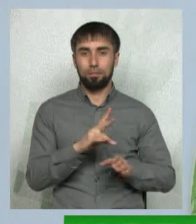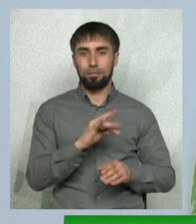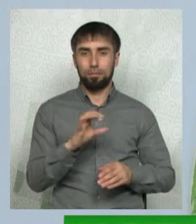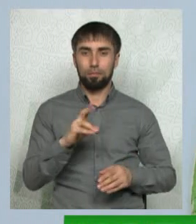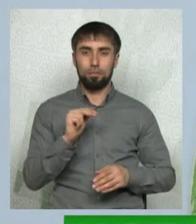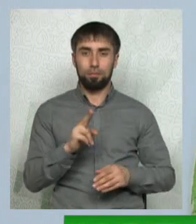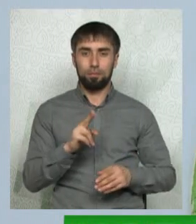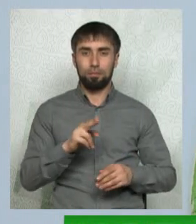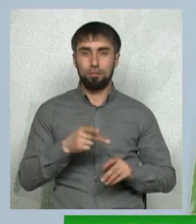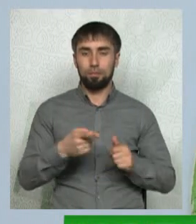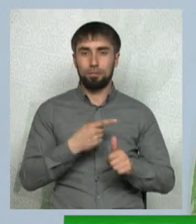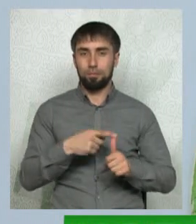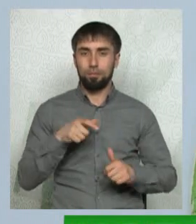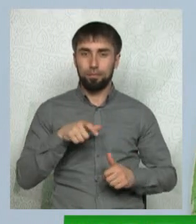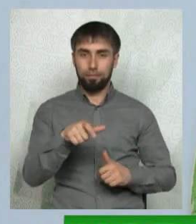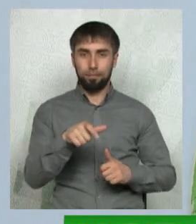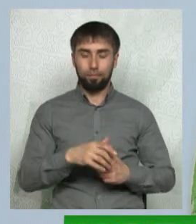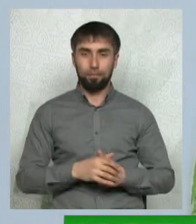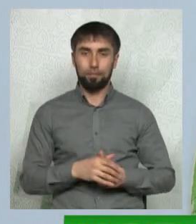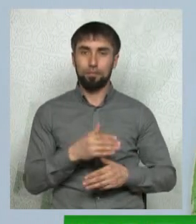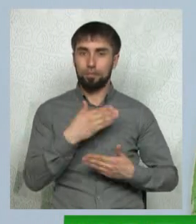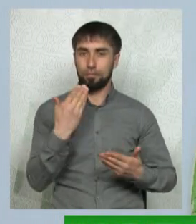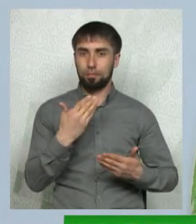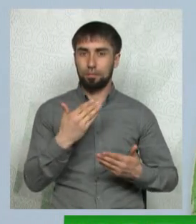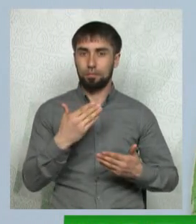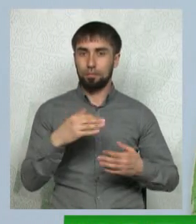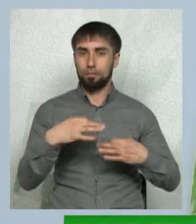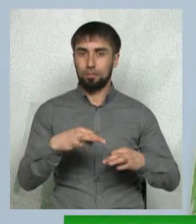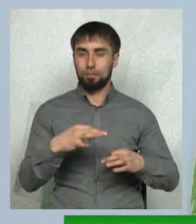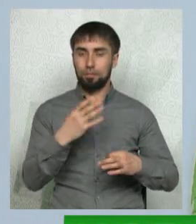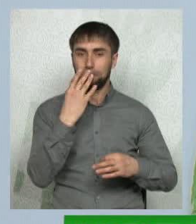как дорога. Нету транспорта,